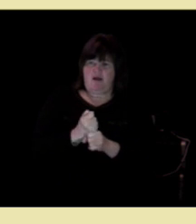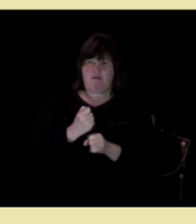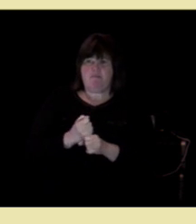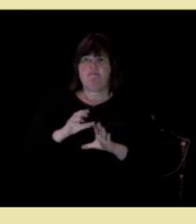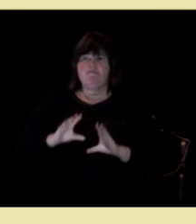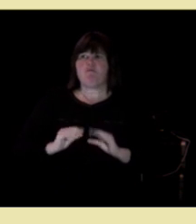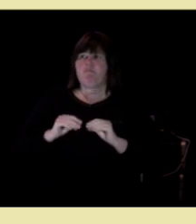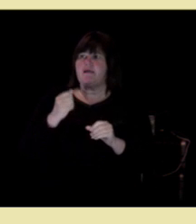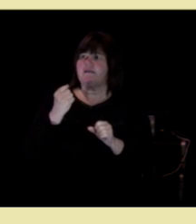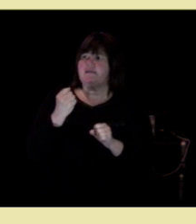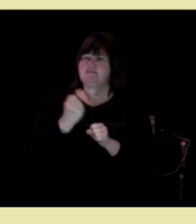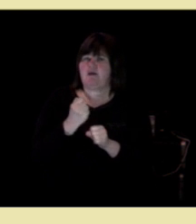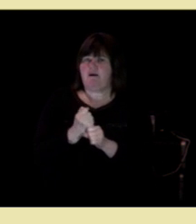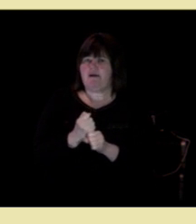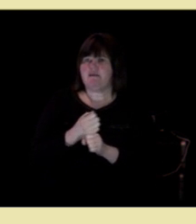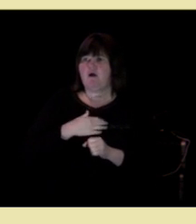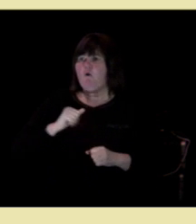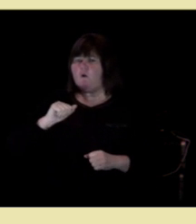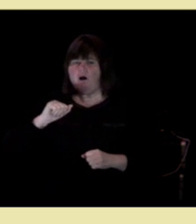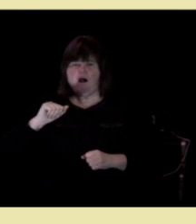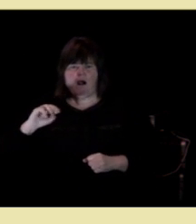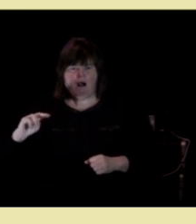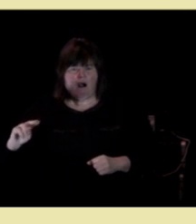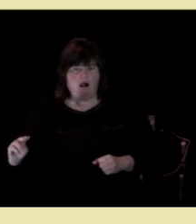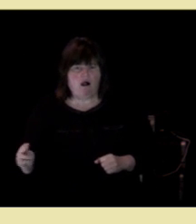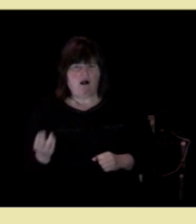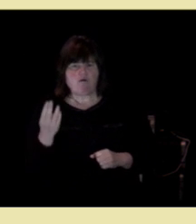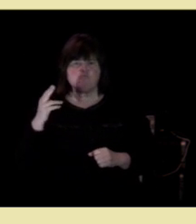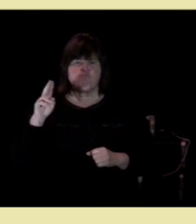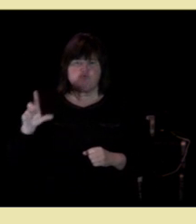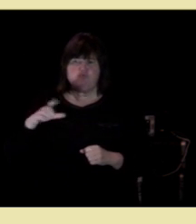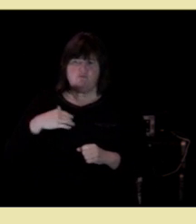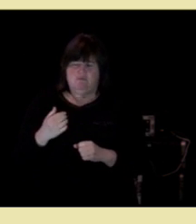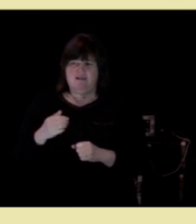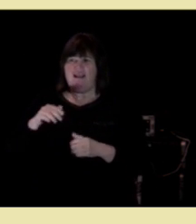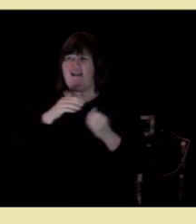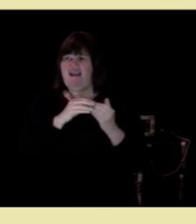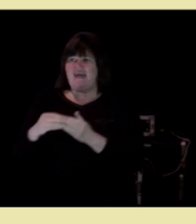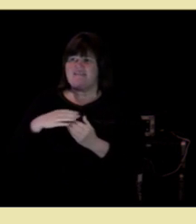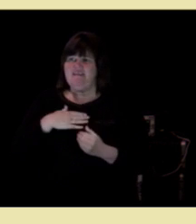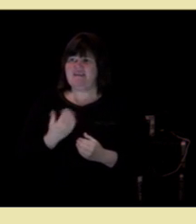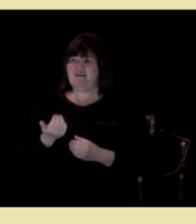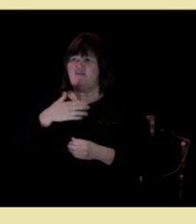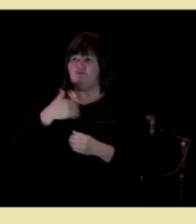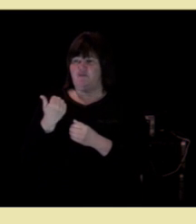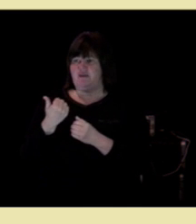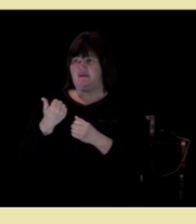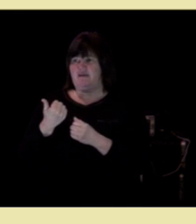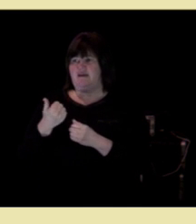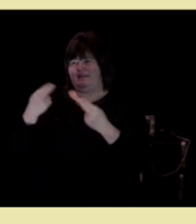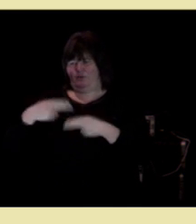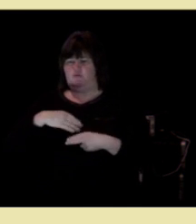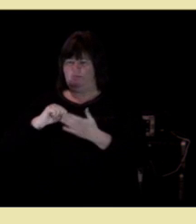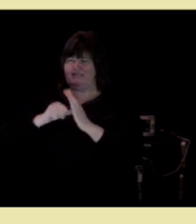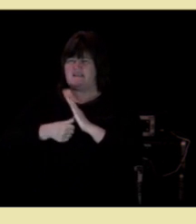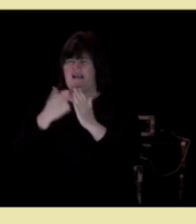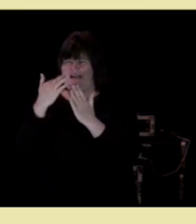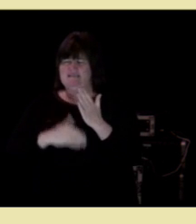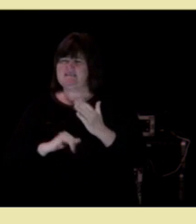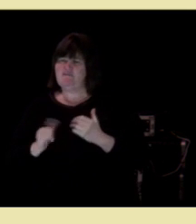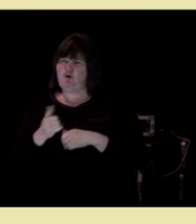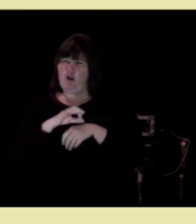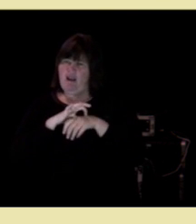fikk ALU-leder forelagt seg et arbeid om fastlegenes rolle med en sjekkliste for fastlegen. Og